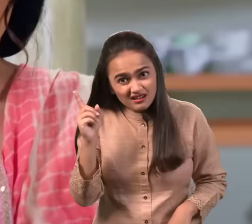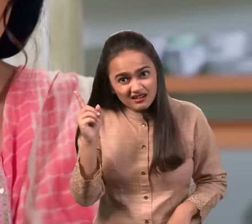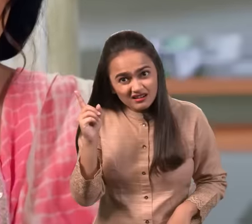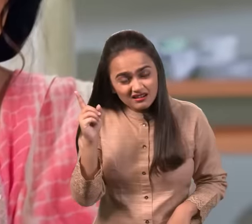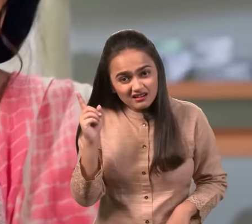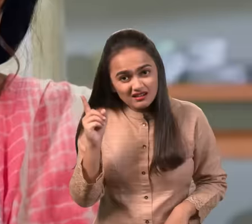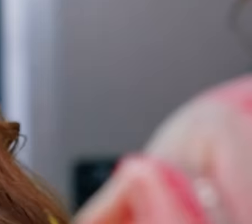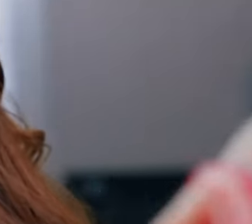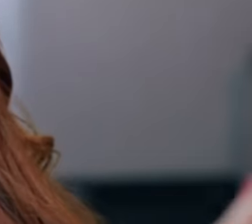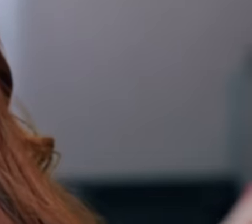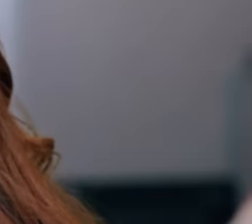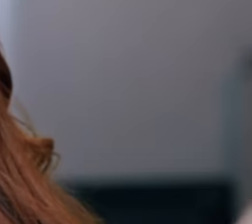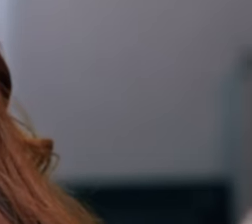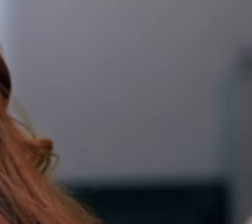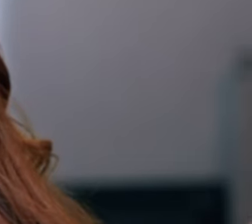होंगे।